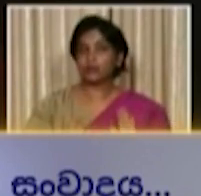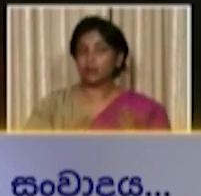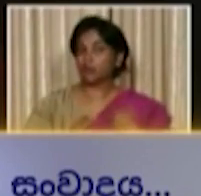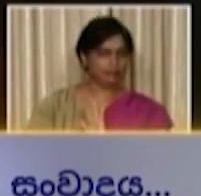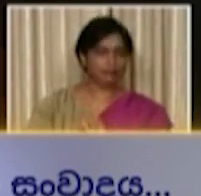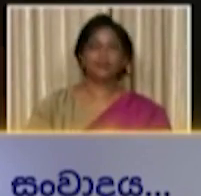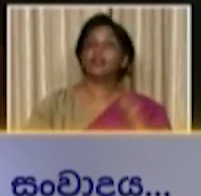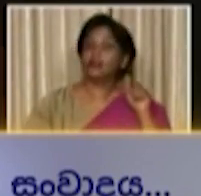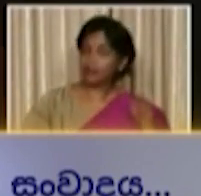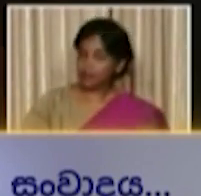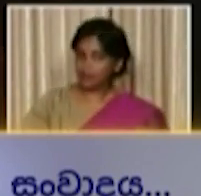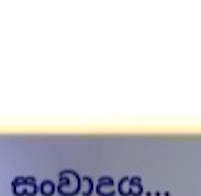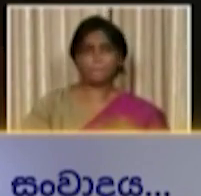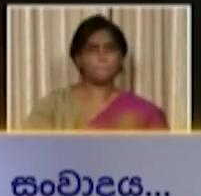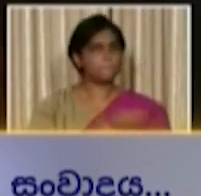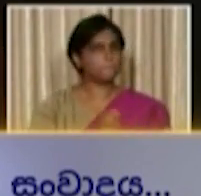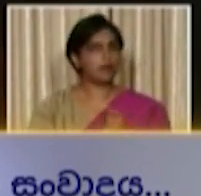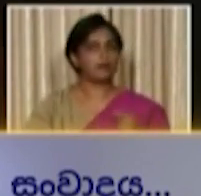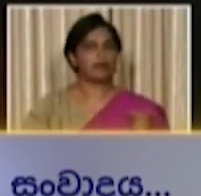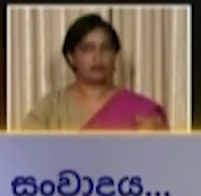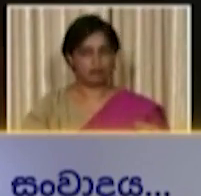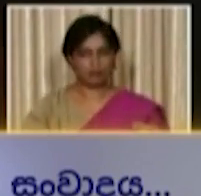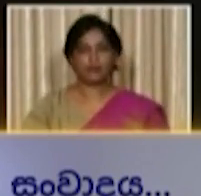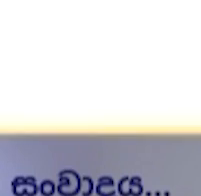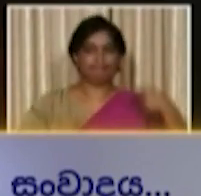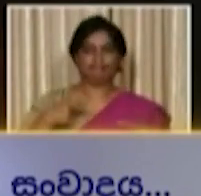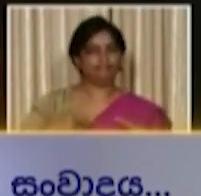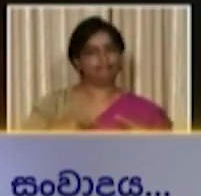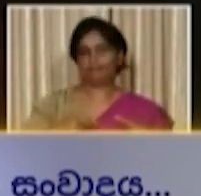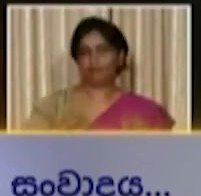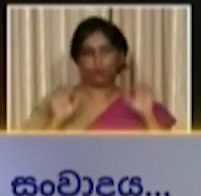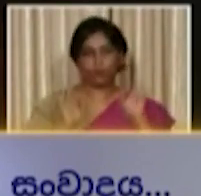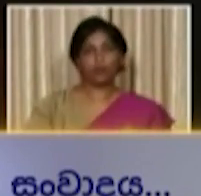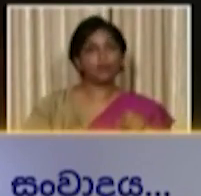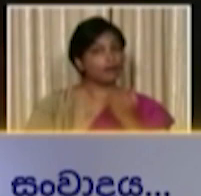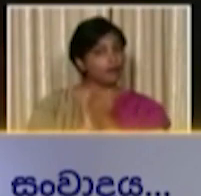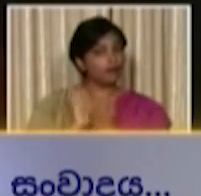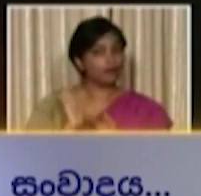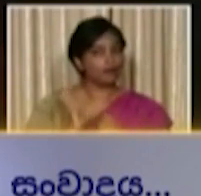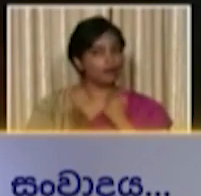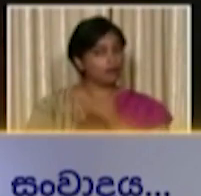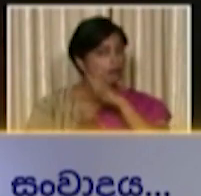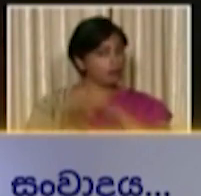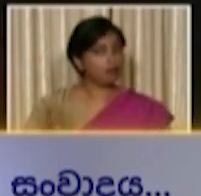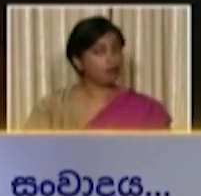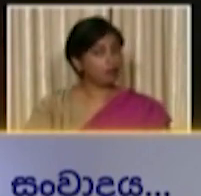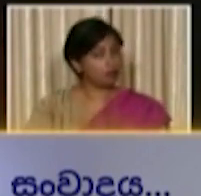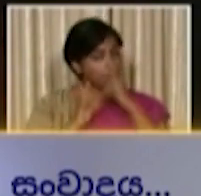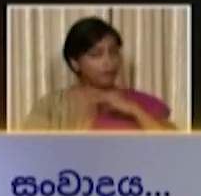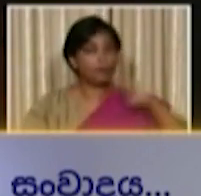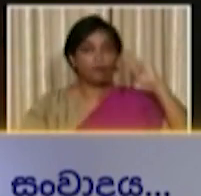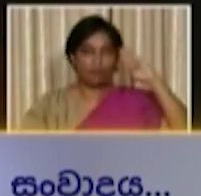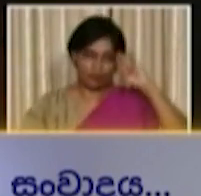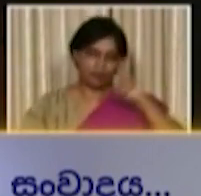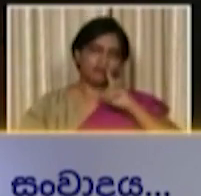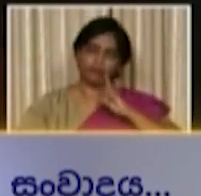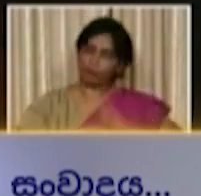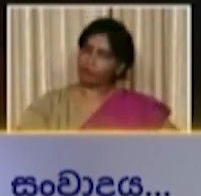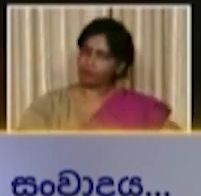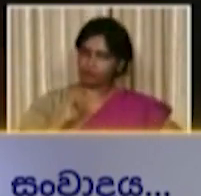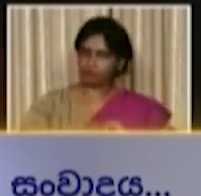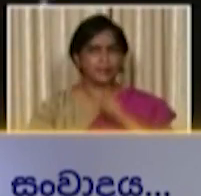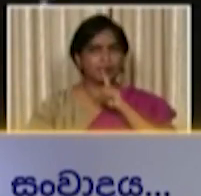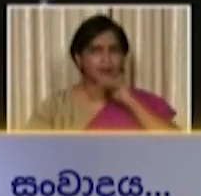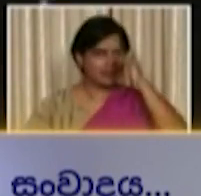කියලා බලපෑම් තියෙනවා. මේකට බලපෑමක් තියෙනවා. මේ සභාවෙම ඉන්න පුද්ගලයෙක්ගේ මේ චක්‍රලේඛයේ ක්‍රියාත්මක කරනවා කියලා ඔබතුමා ප්‍රතිඥාව දෙන්නකෝ විශේෂ භාර ඇමතිවරයා